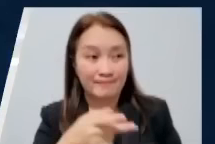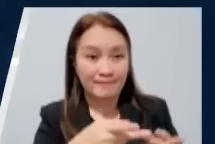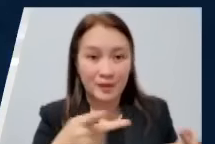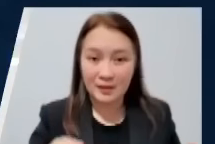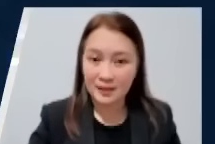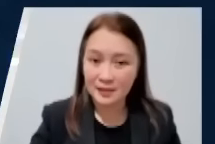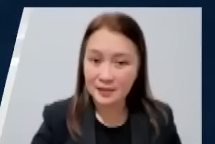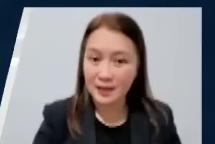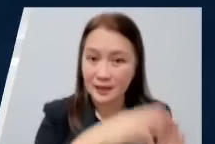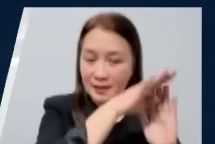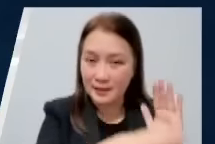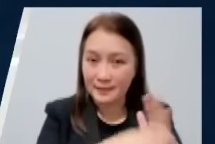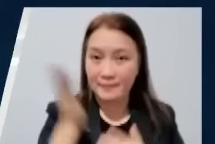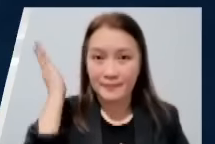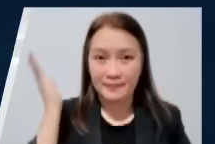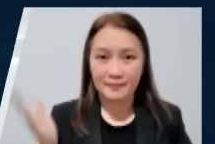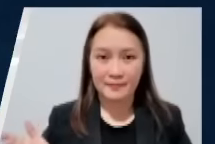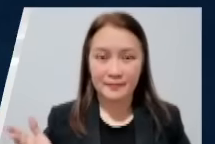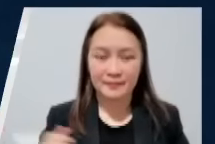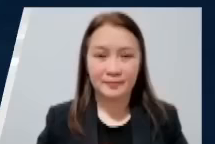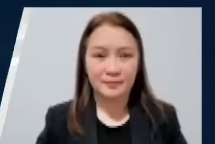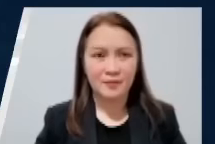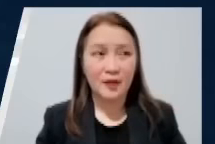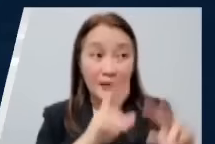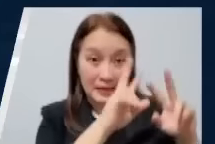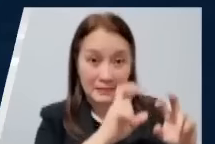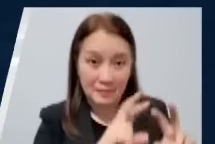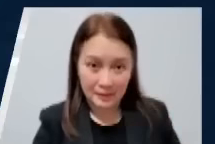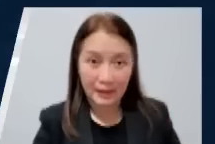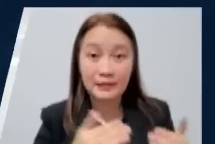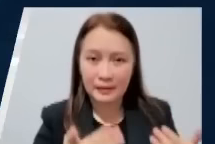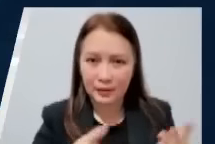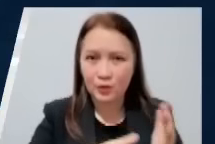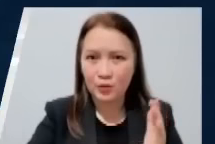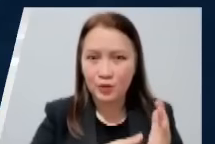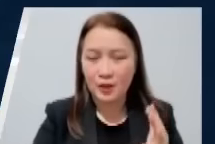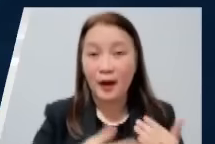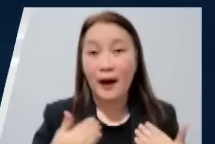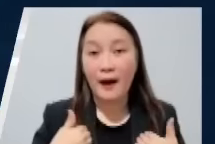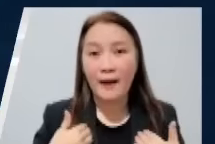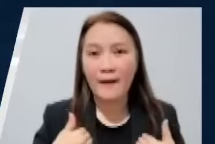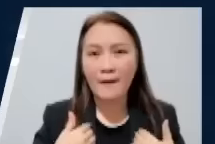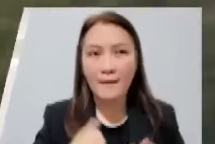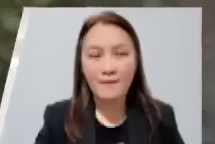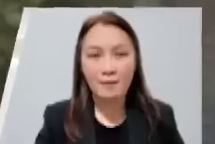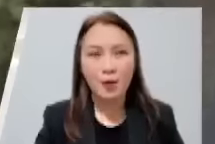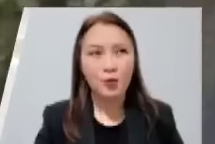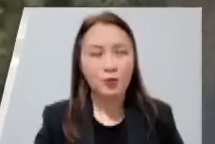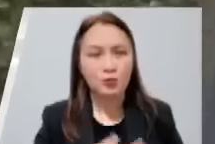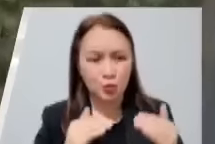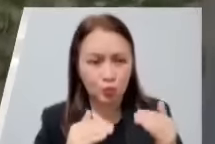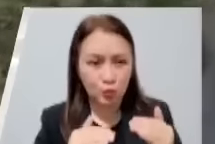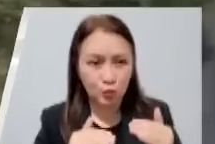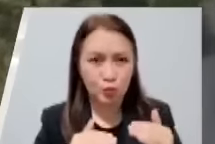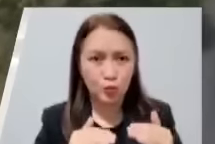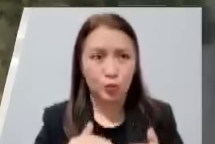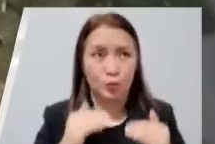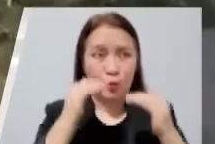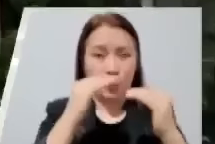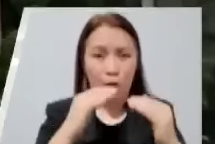kasalukuyang iniimbestigahan ng COMELEC matapos makatanggap ng ulat ng paglobo ng bilang ng botante. Matatandang